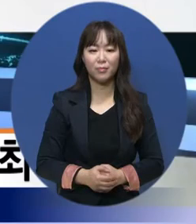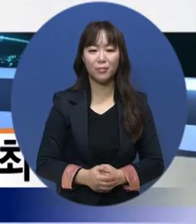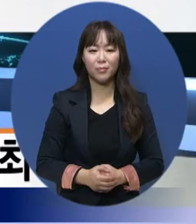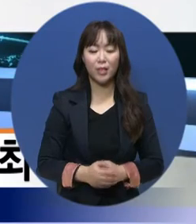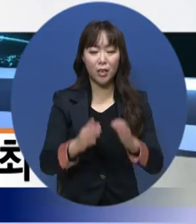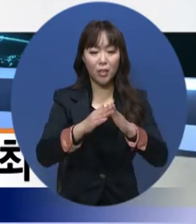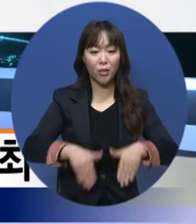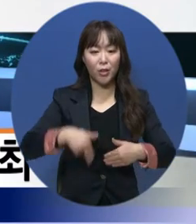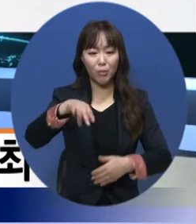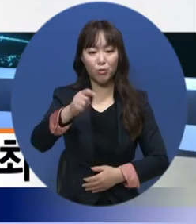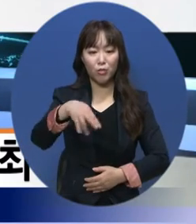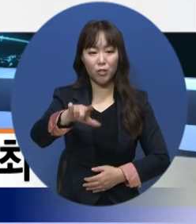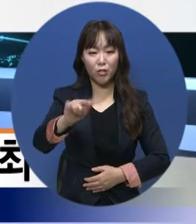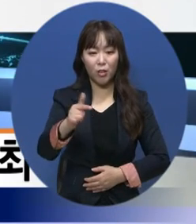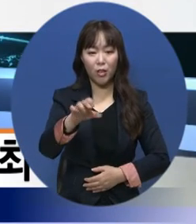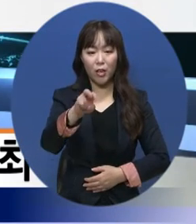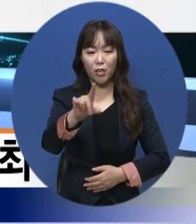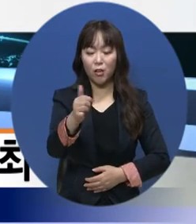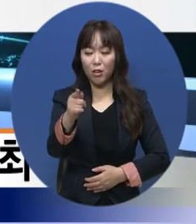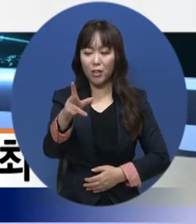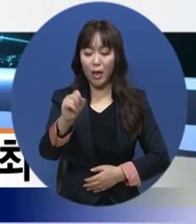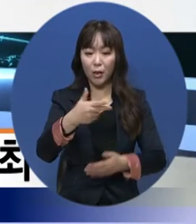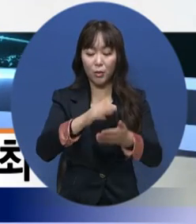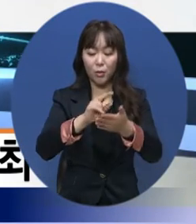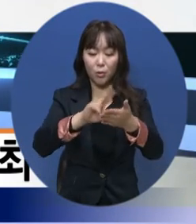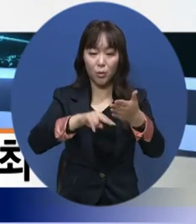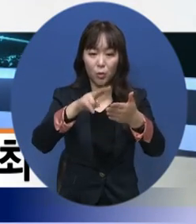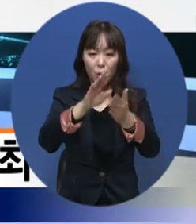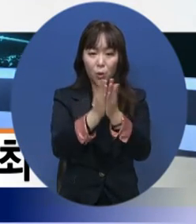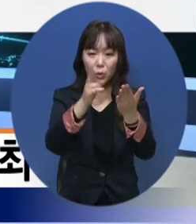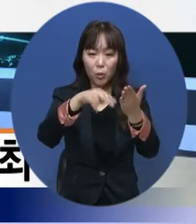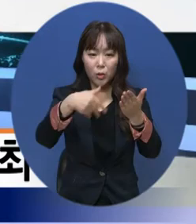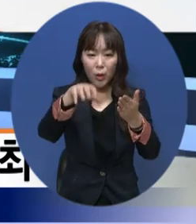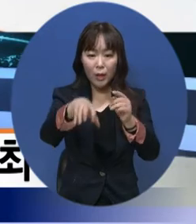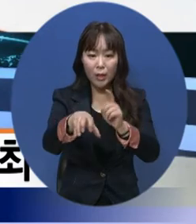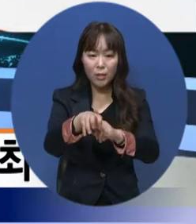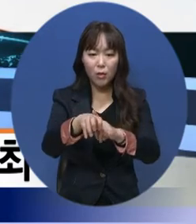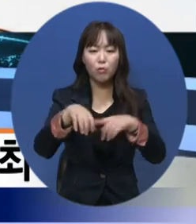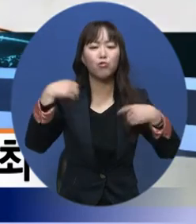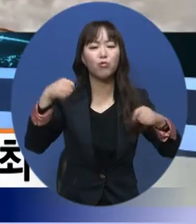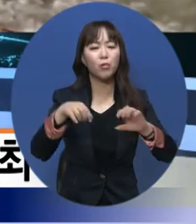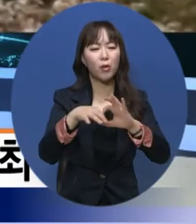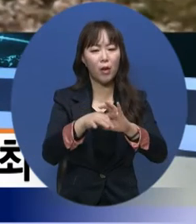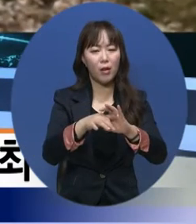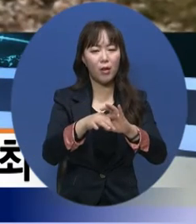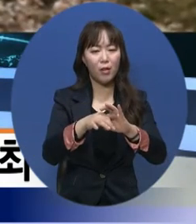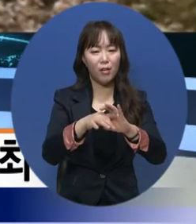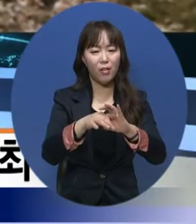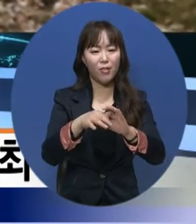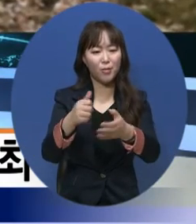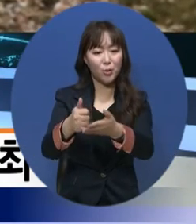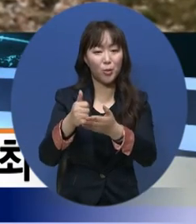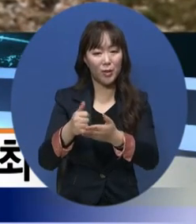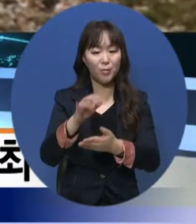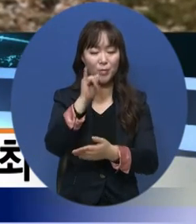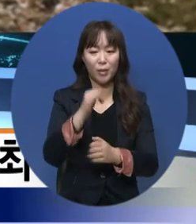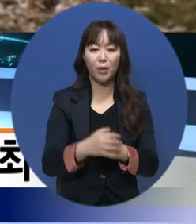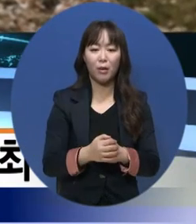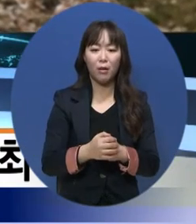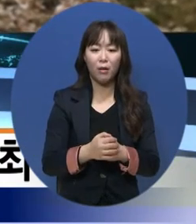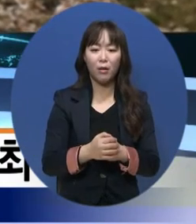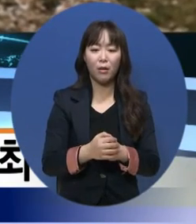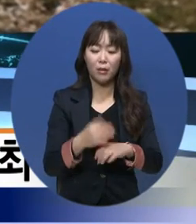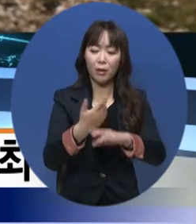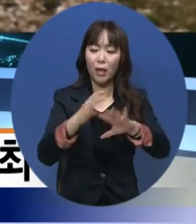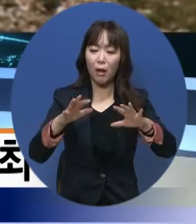전남 순천 연향도서관의 갤러리에서 춤을 주제로 한 박성희 작가의 초대전이 열렸습니다. 작가가